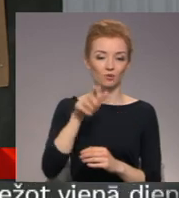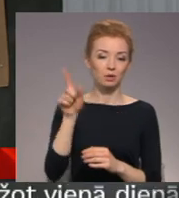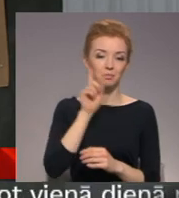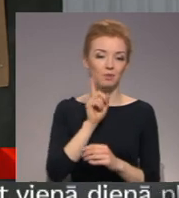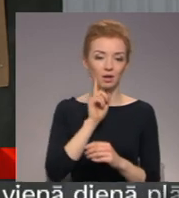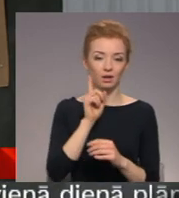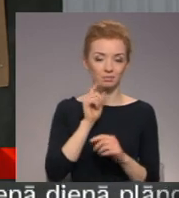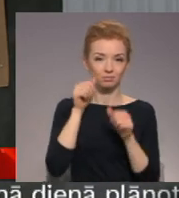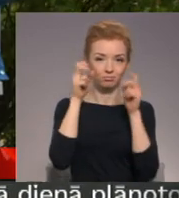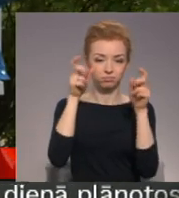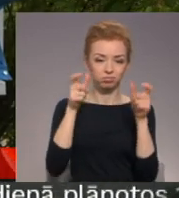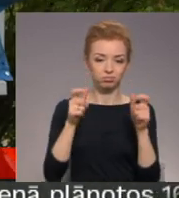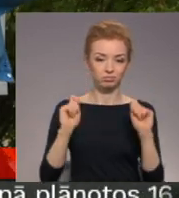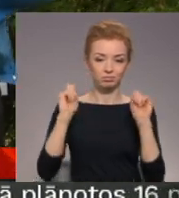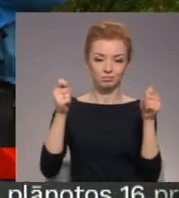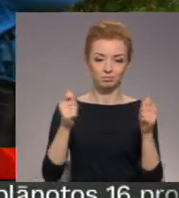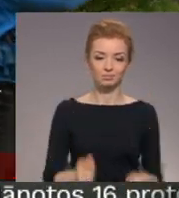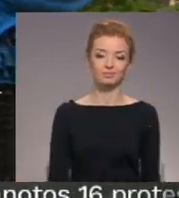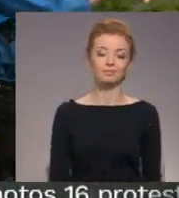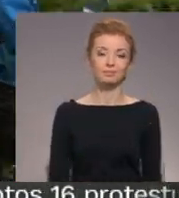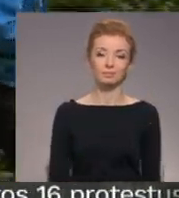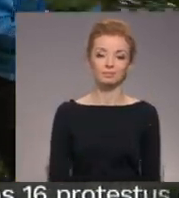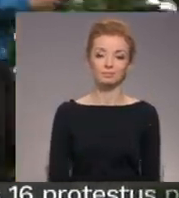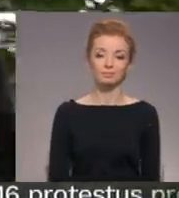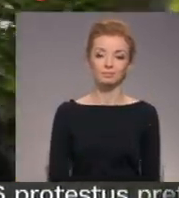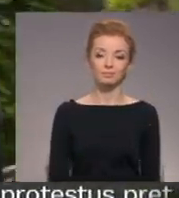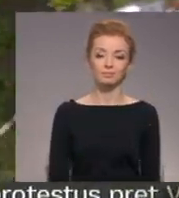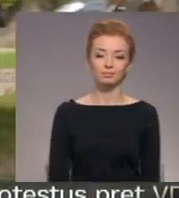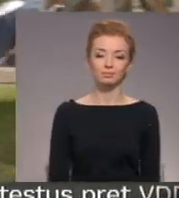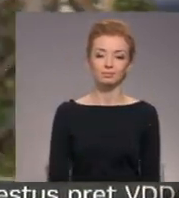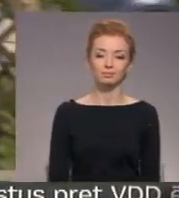aizlāpījuši saviem spēkiem. Anete Bērtule, Jevgēņija Kopilova, Latvijas televīzija.